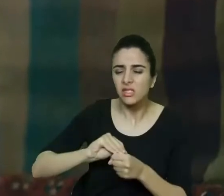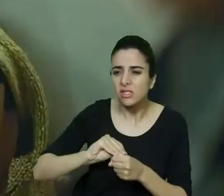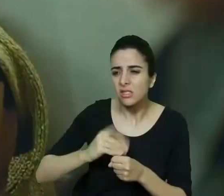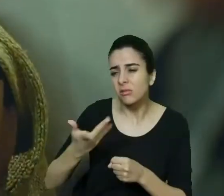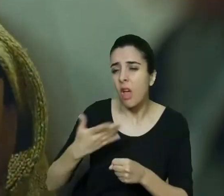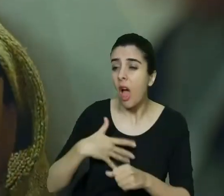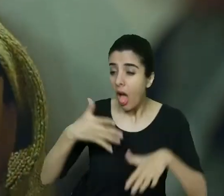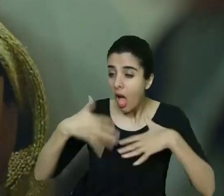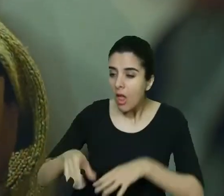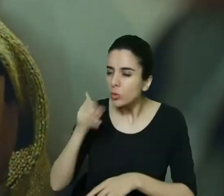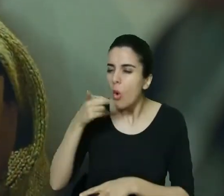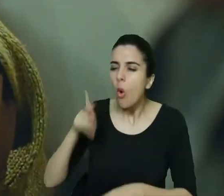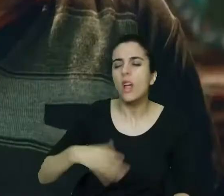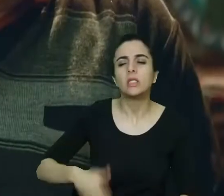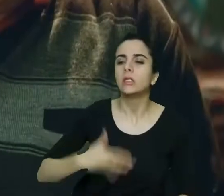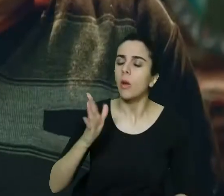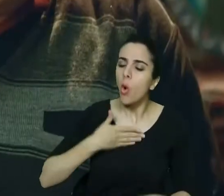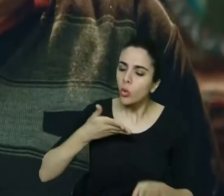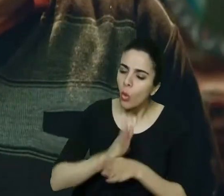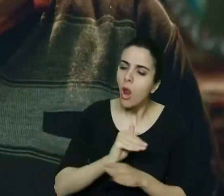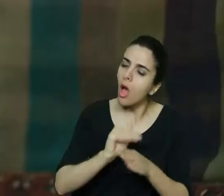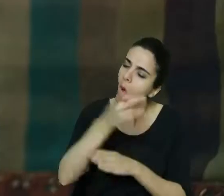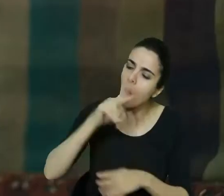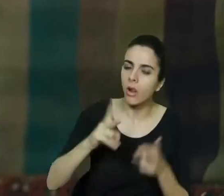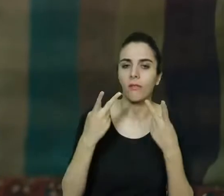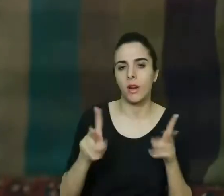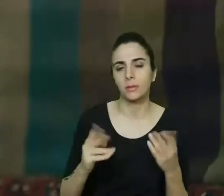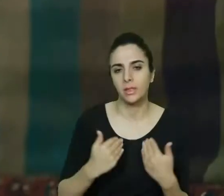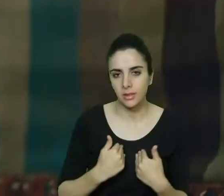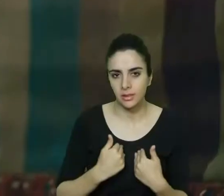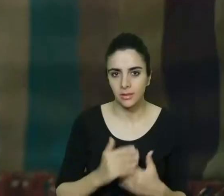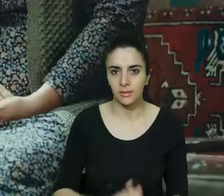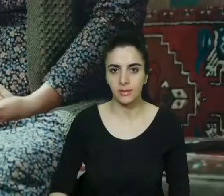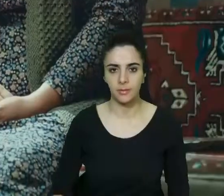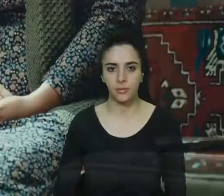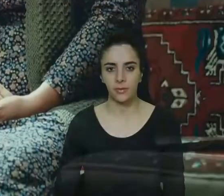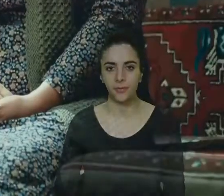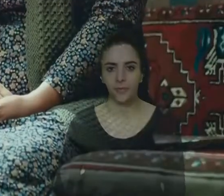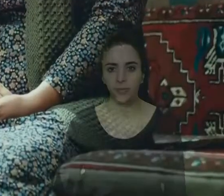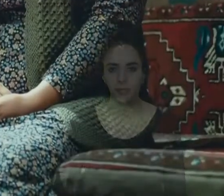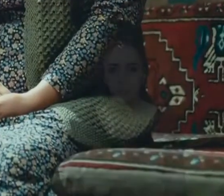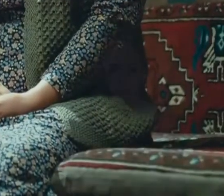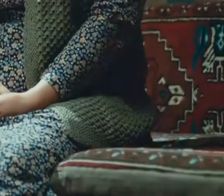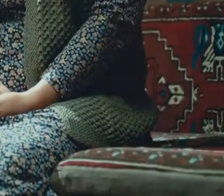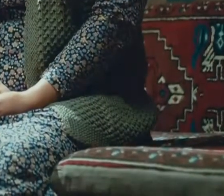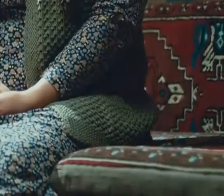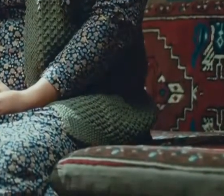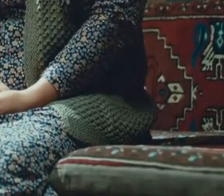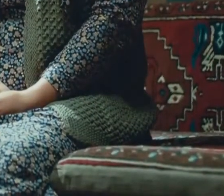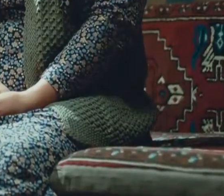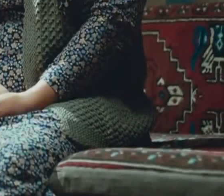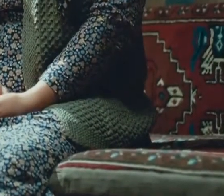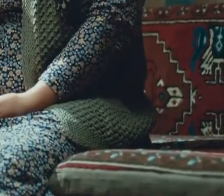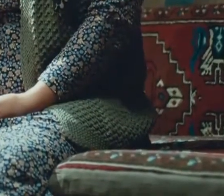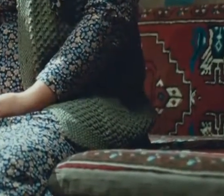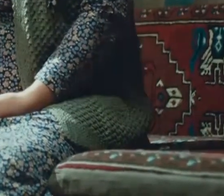olsun. Hakkı olumlu tebessüm etti. Bihiye'nin bakışlar Sedir'in yanında oturmuş dinleyen küçük oğluna döndü. Küçük